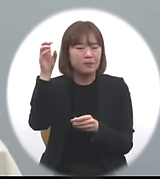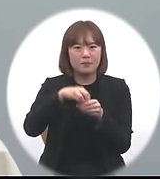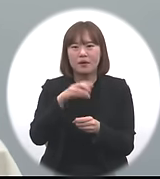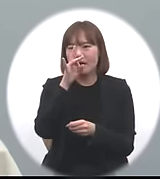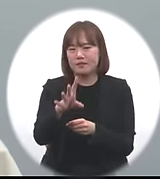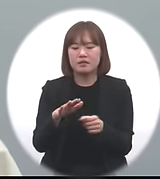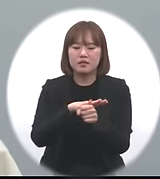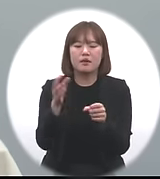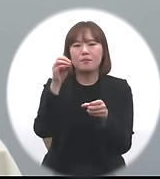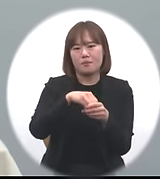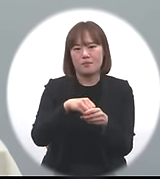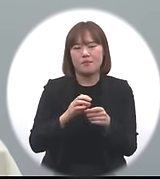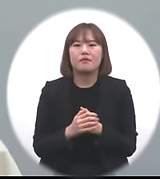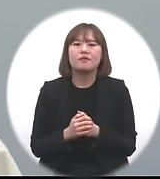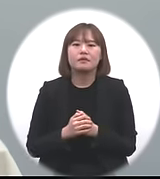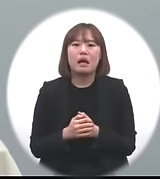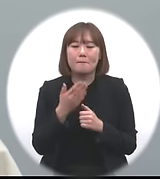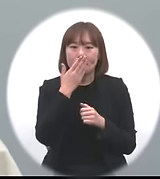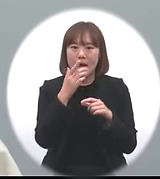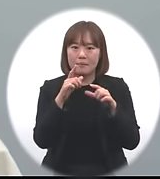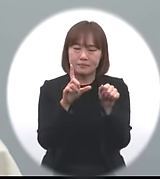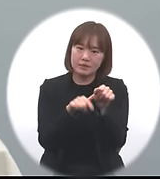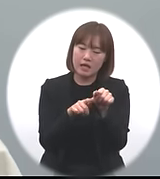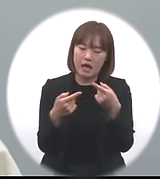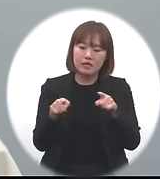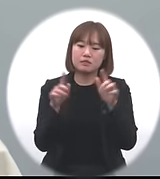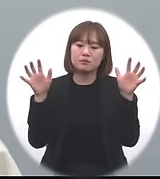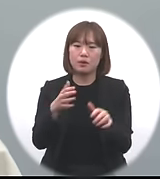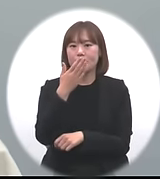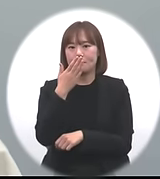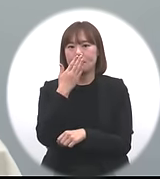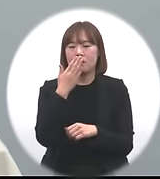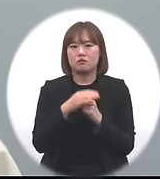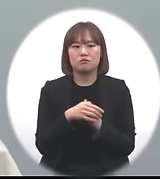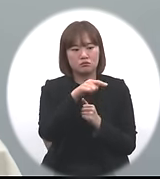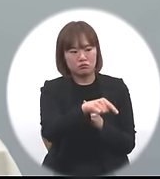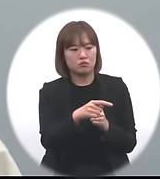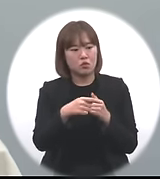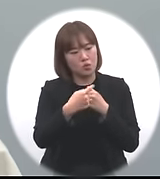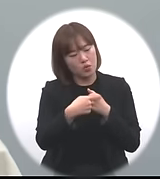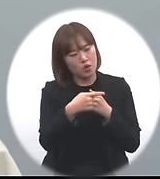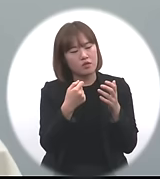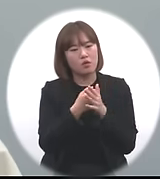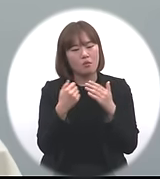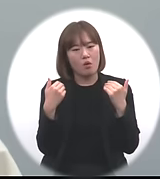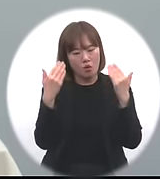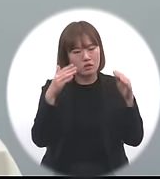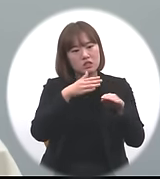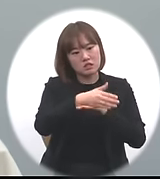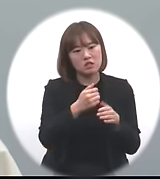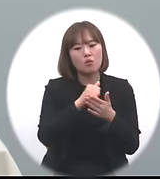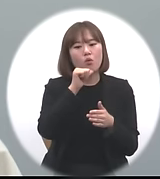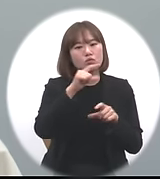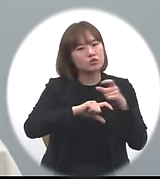짜증을 섞어도 안 되고 사랑을 섞어도 안 되는 거죠. 자, 식사 시간인데 가족들이 다 모여서 밥을 먹고 있어요. 근데 너는 초등학교 1학년이니까